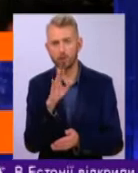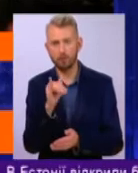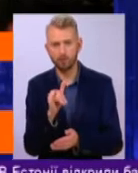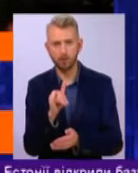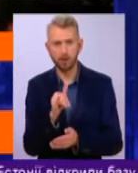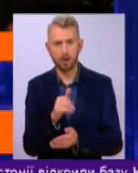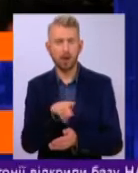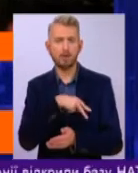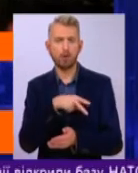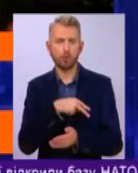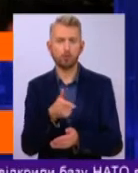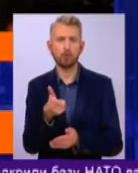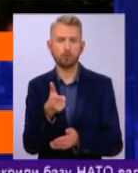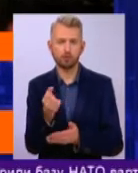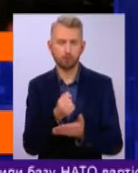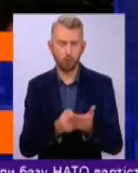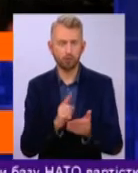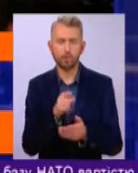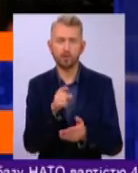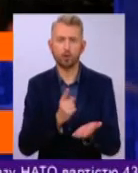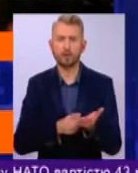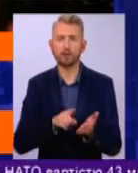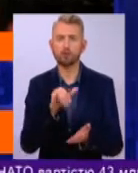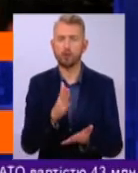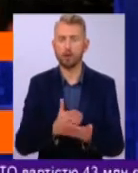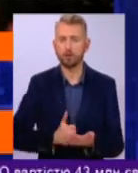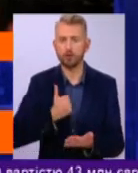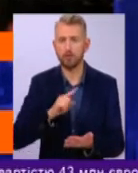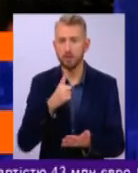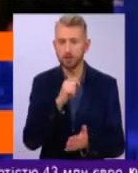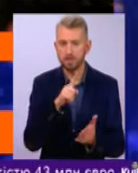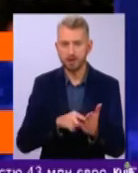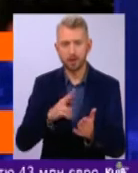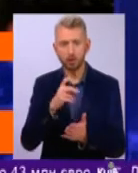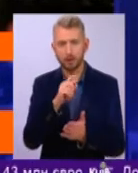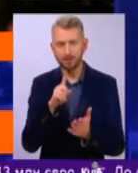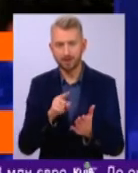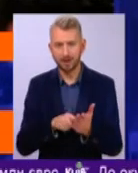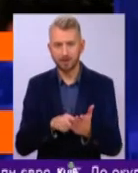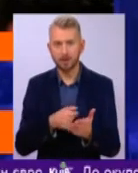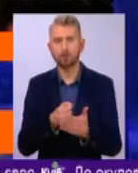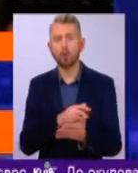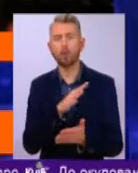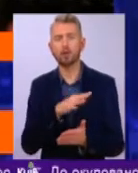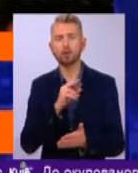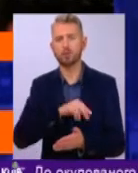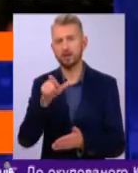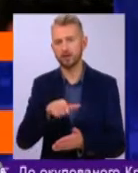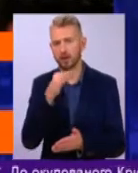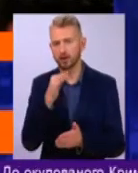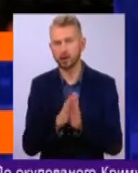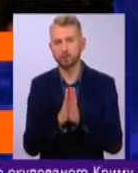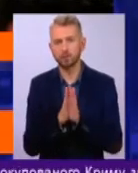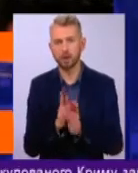нагородну, щоб він саме доказав, що в нього є честь? Це перше питання. І друге питання до колишнього працівника. Скажіть, будь ласка,